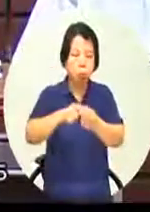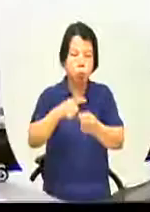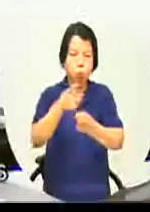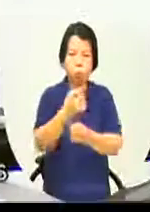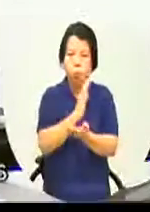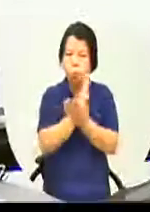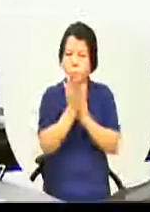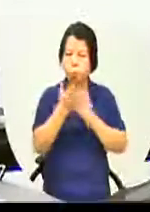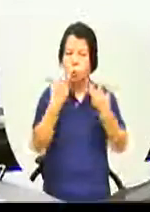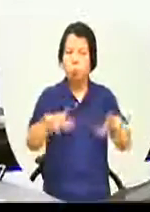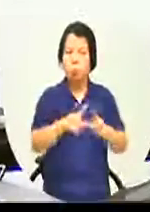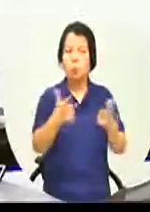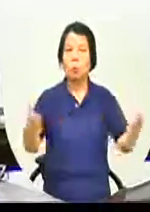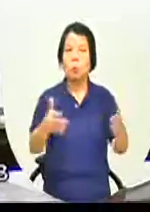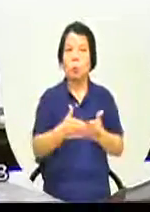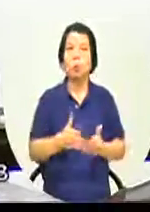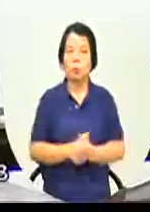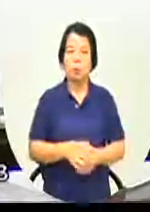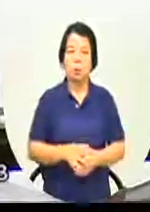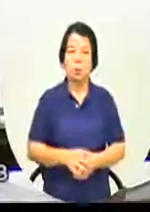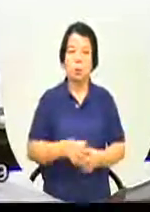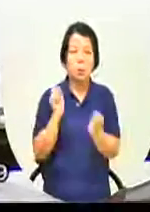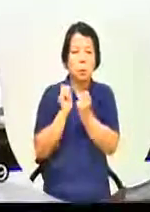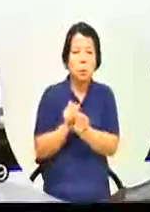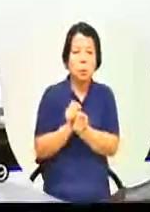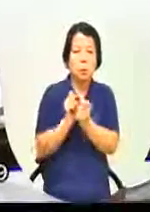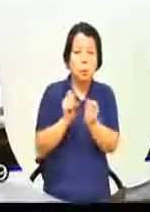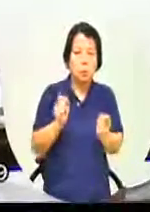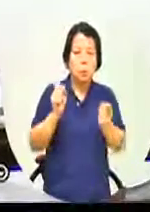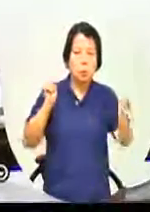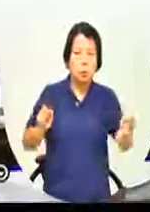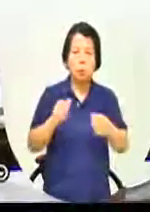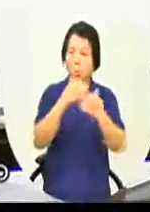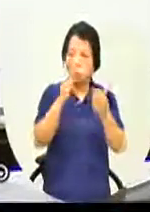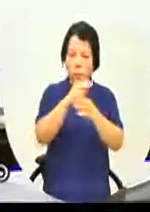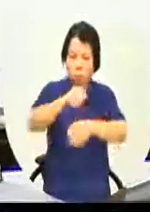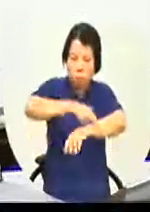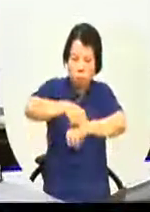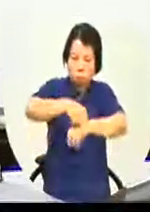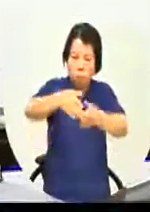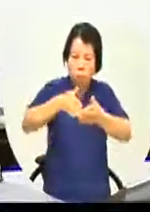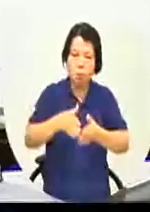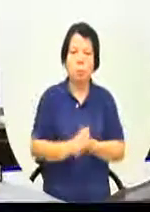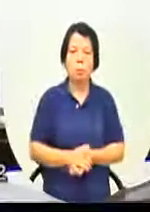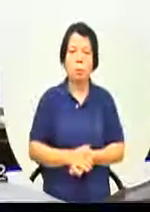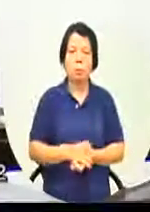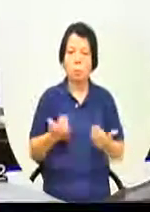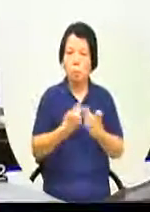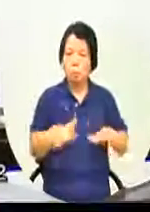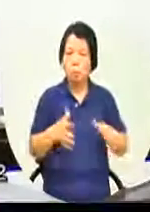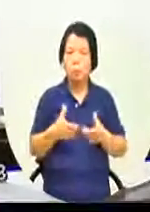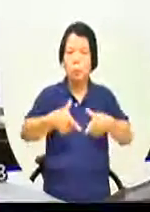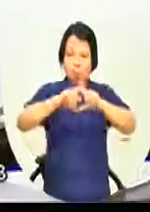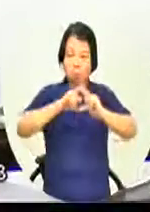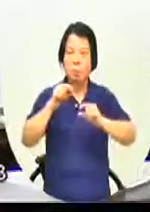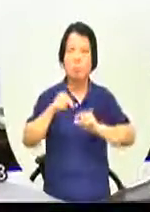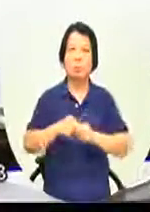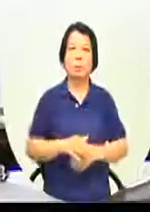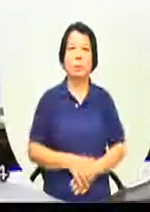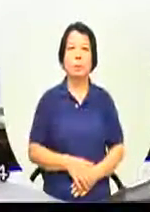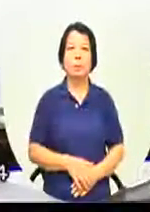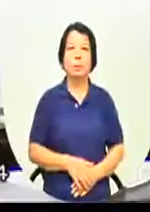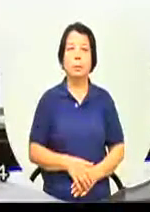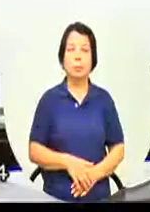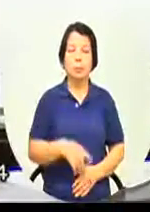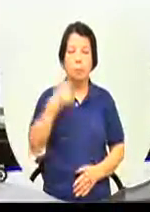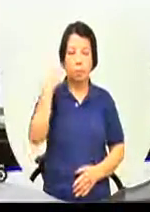期中程跟长程，我希望 你 事后再给我一个答复，好不好？那另外，我在这个去